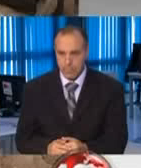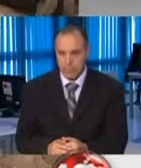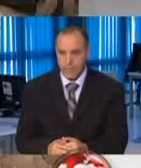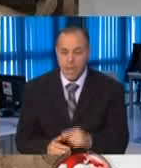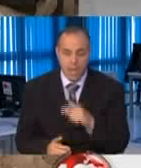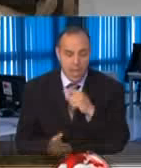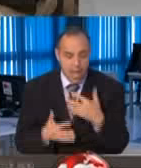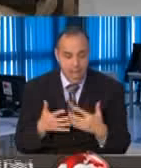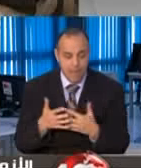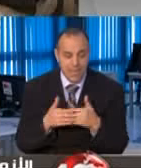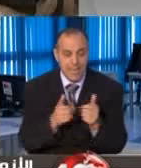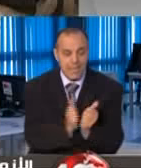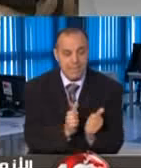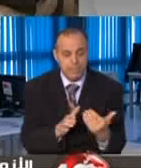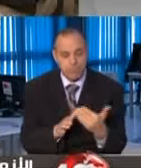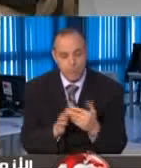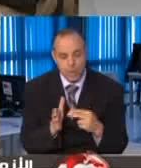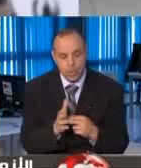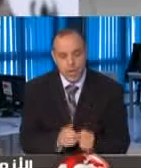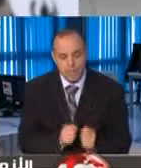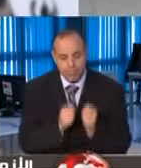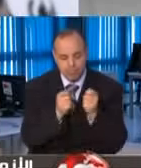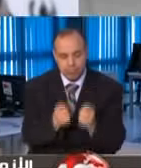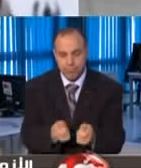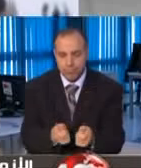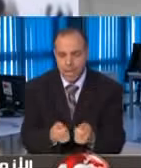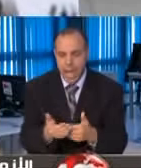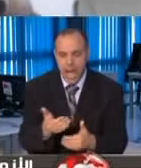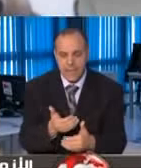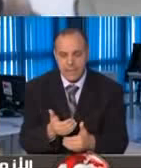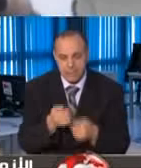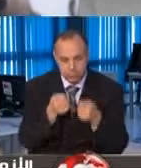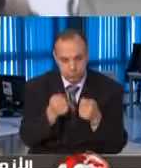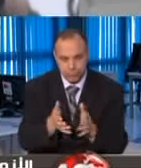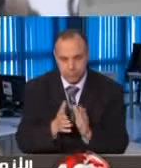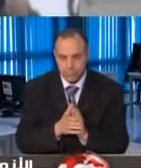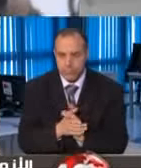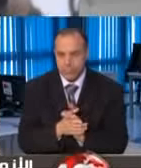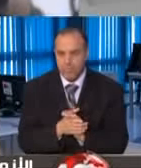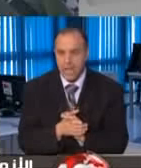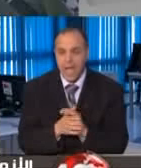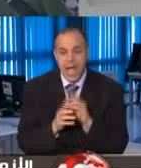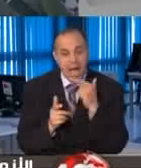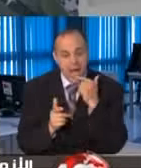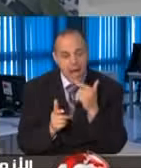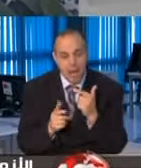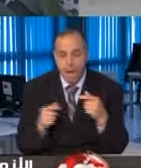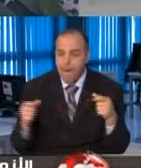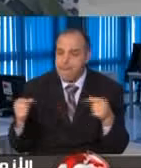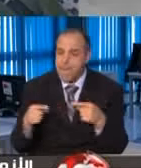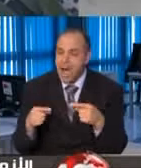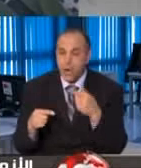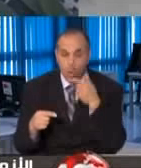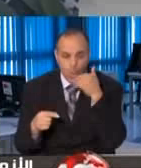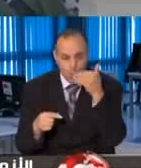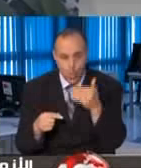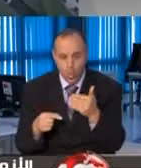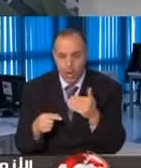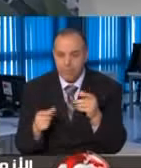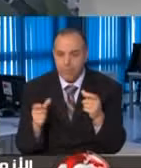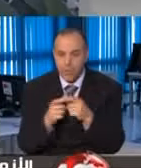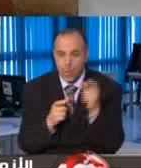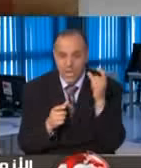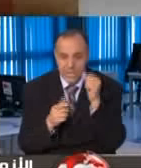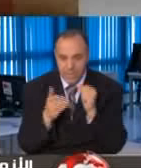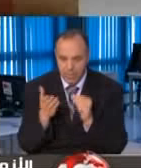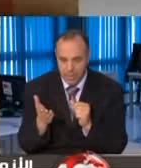زودت واشنطن المعارضة السورية في شمال شرق سوريا بإمدادات من الذخيرة تمهيدا لشن معركة مرتقبة مع ما يعرف